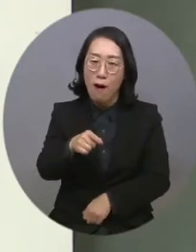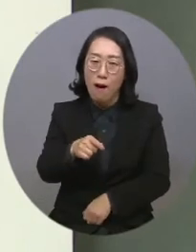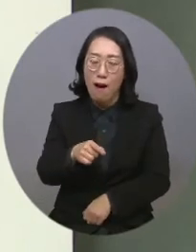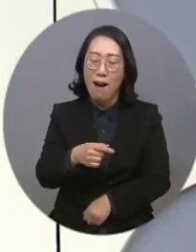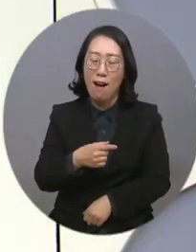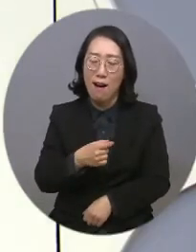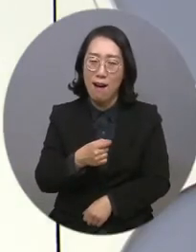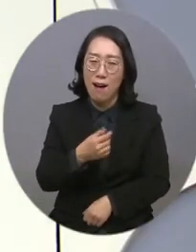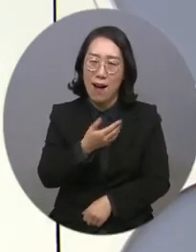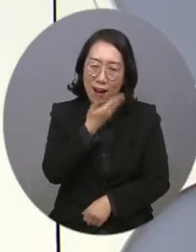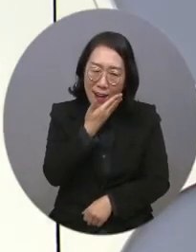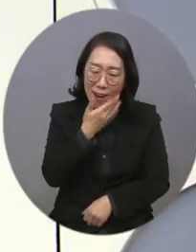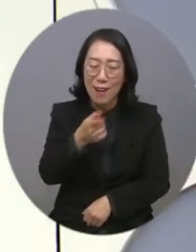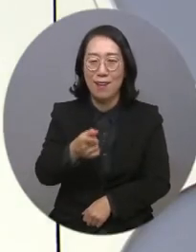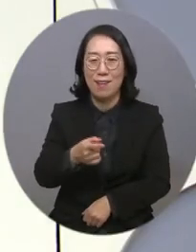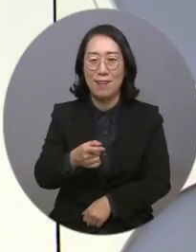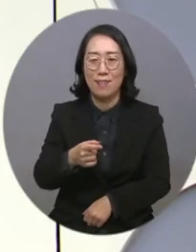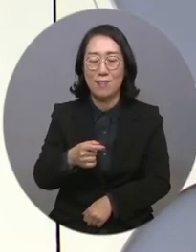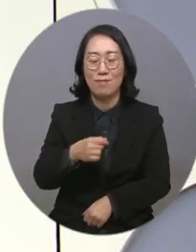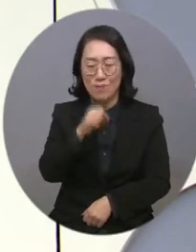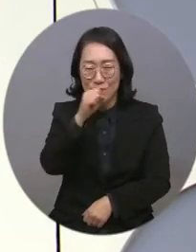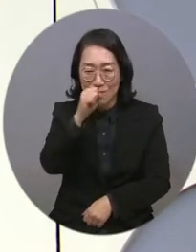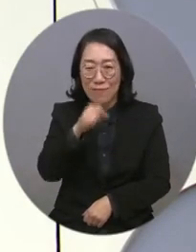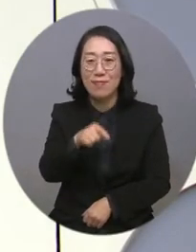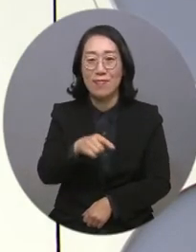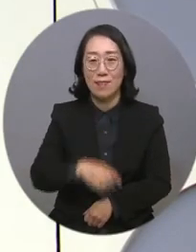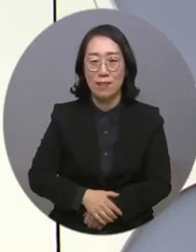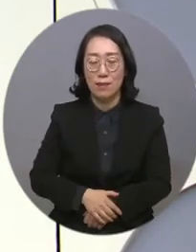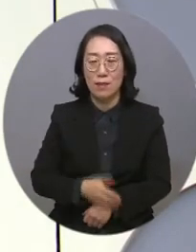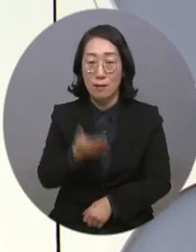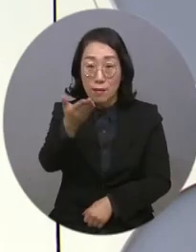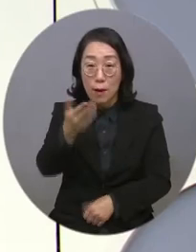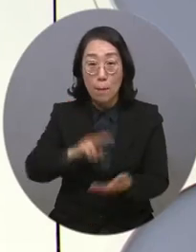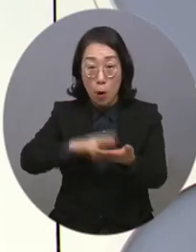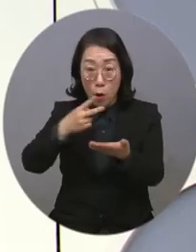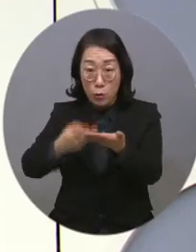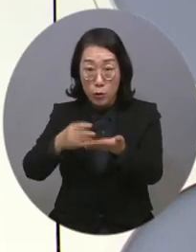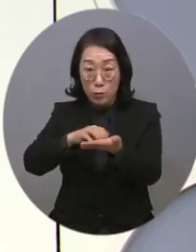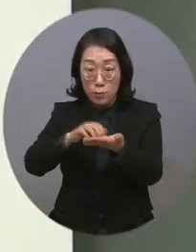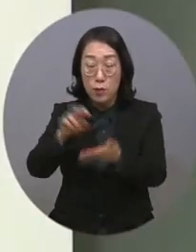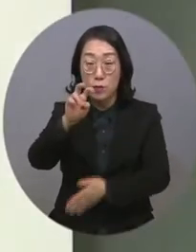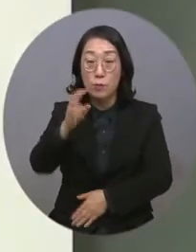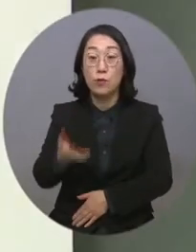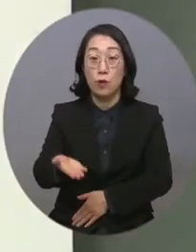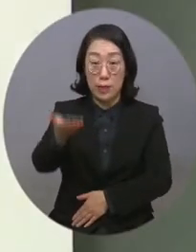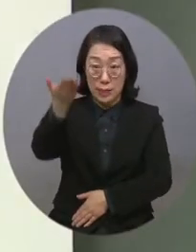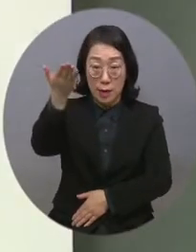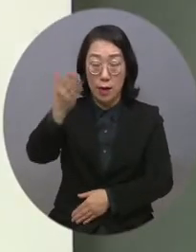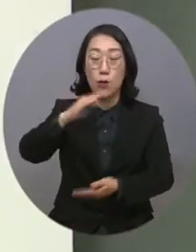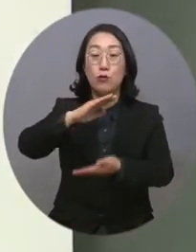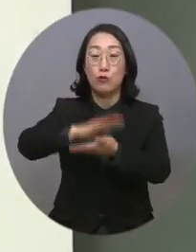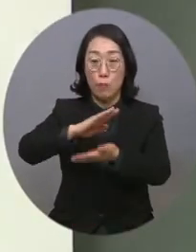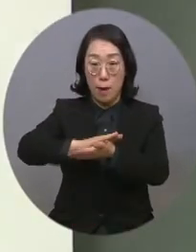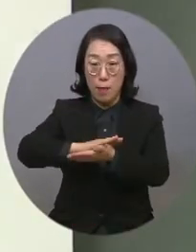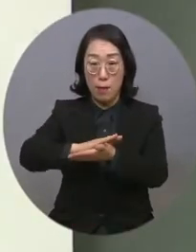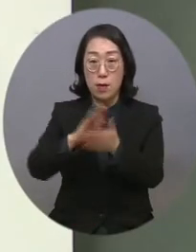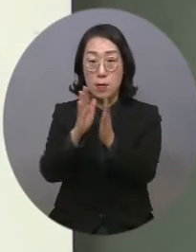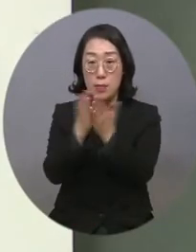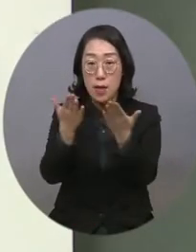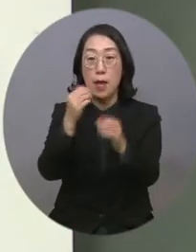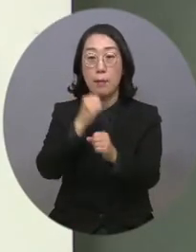서적이 없겠죠. 그렇죠. 예. 다. 지금 한 20권 이상 지금 출판을 하셨어요. 예. 번역을 해서. 그래서